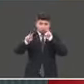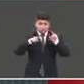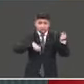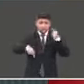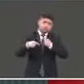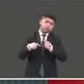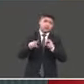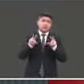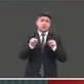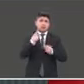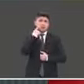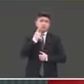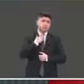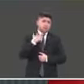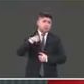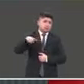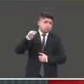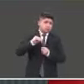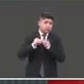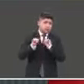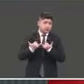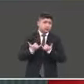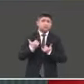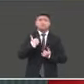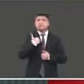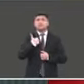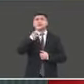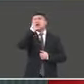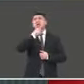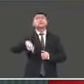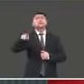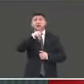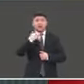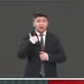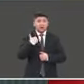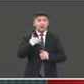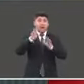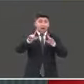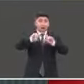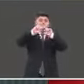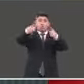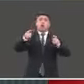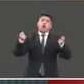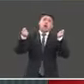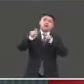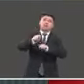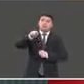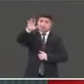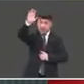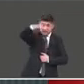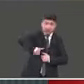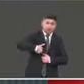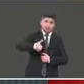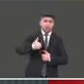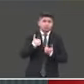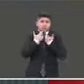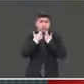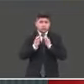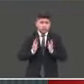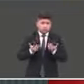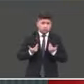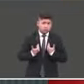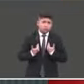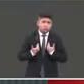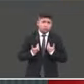yeterlidir Biz kimseye İlla dükkanı kapatıp buraya gelin demiyor